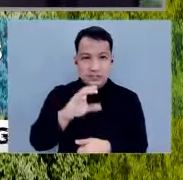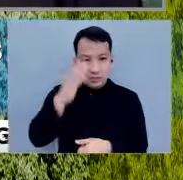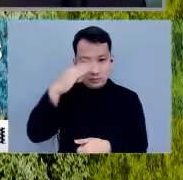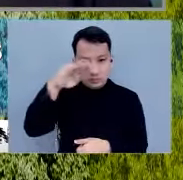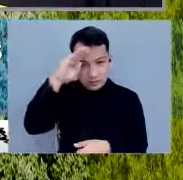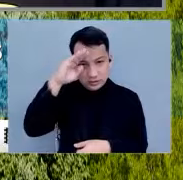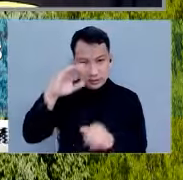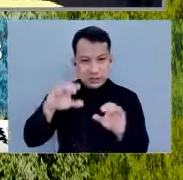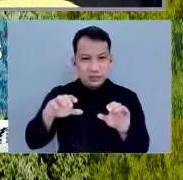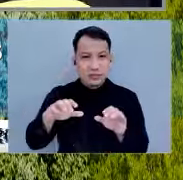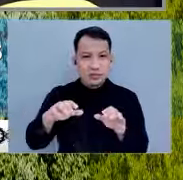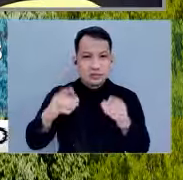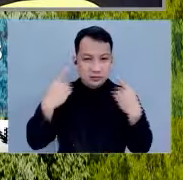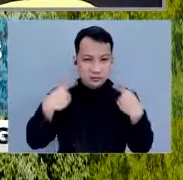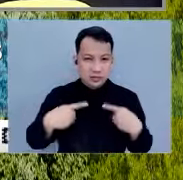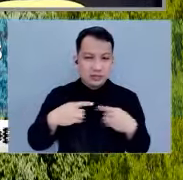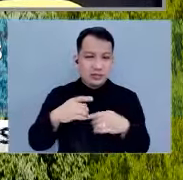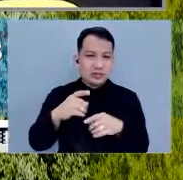ayon